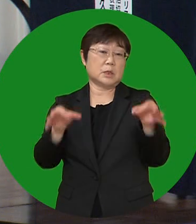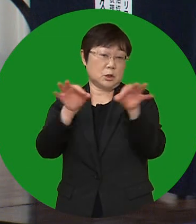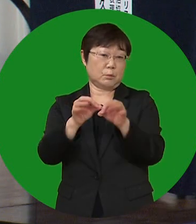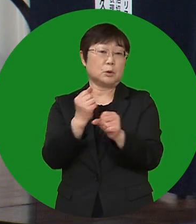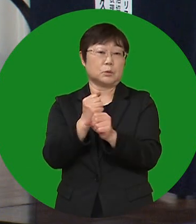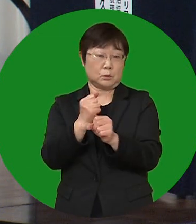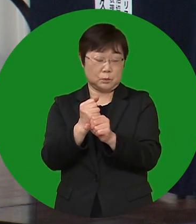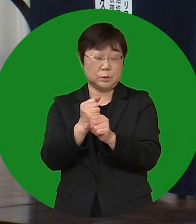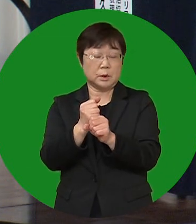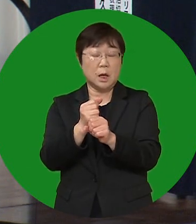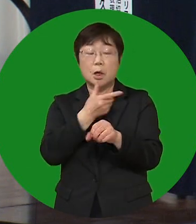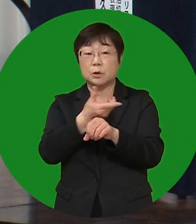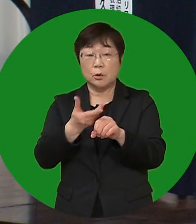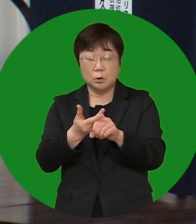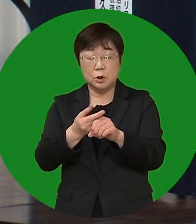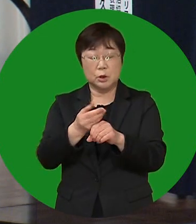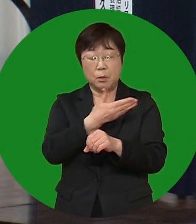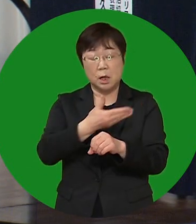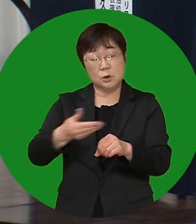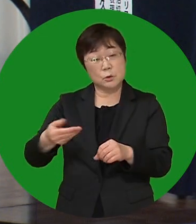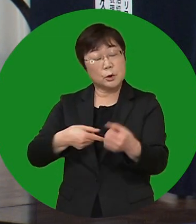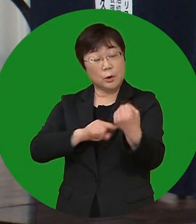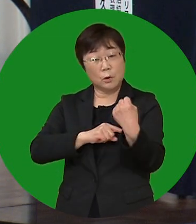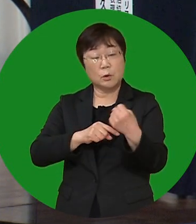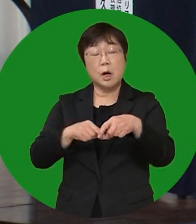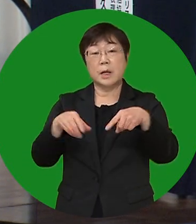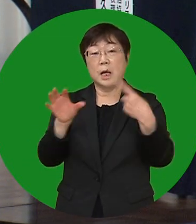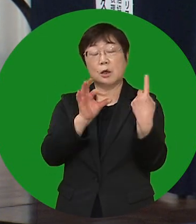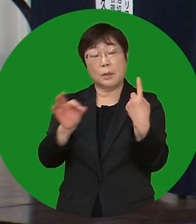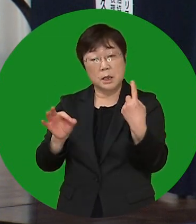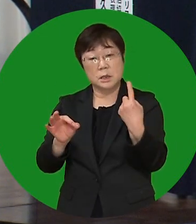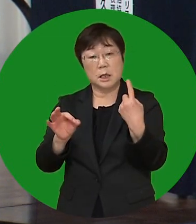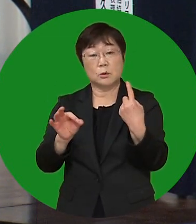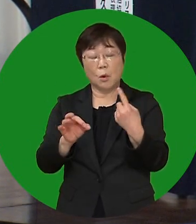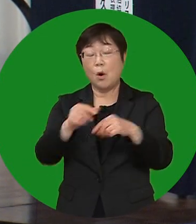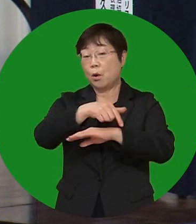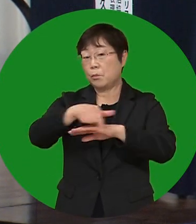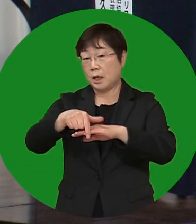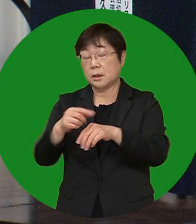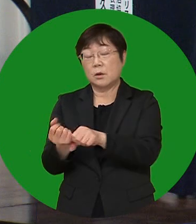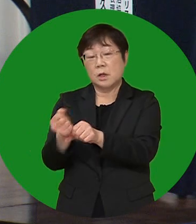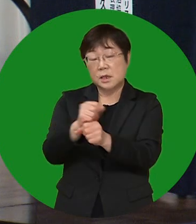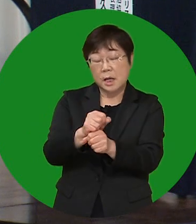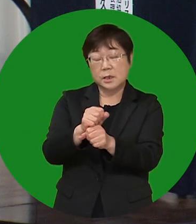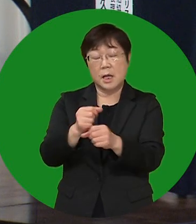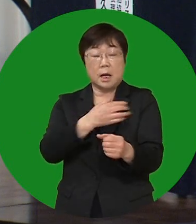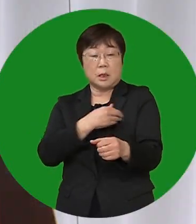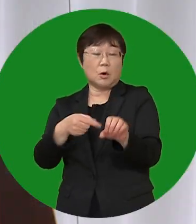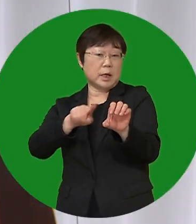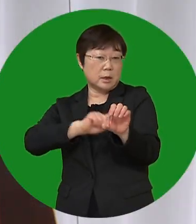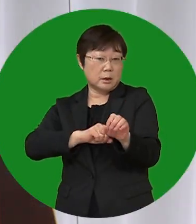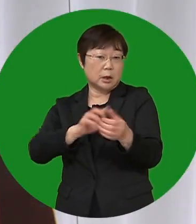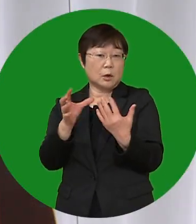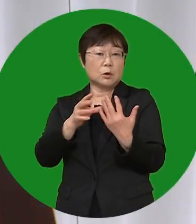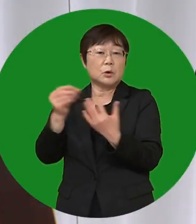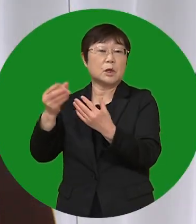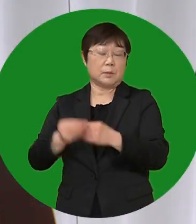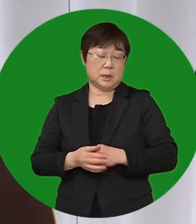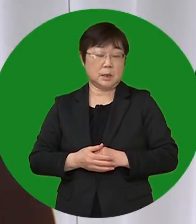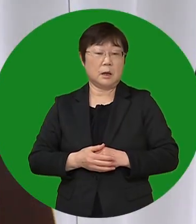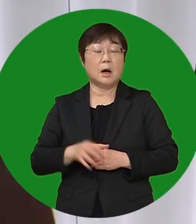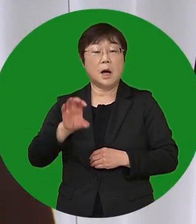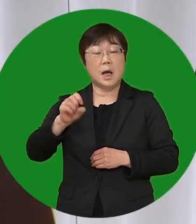1日からは徳島水力100%プランの再生可能エネルギーを導入いたしました阿波銀子が施行